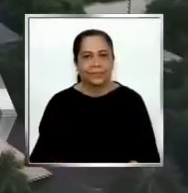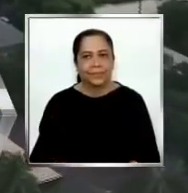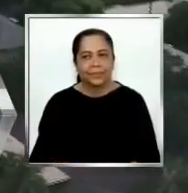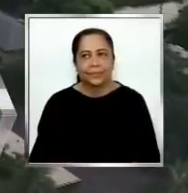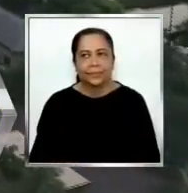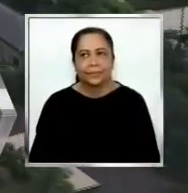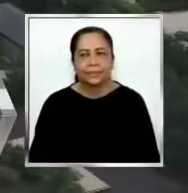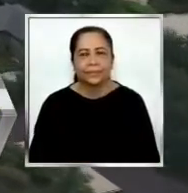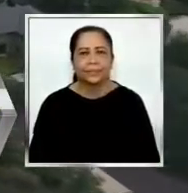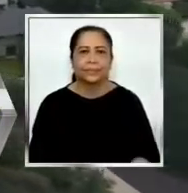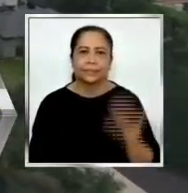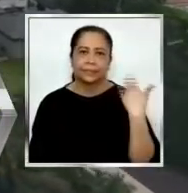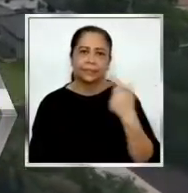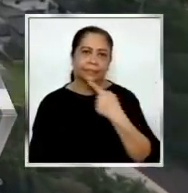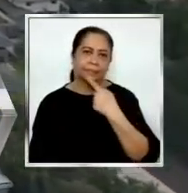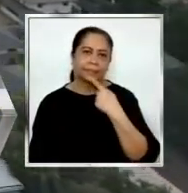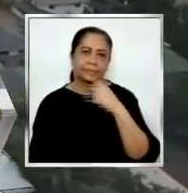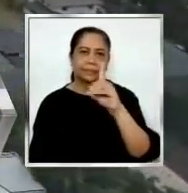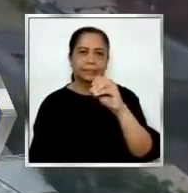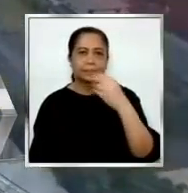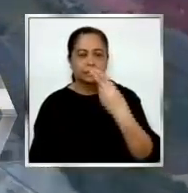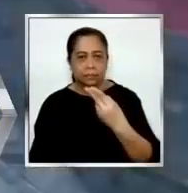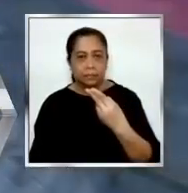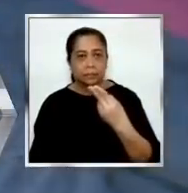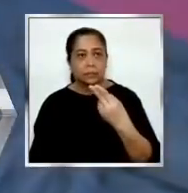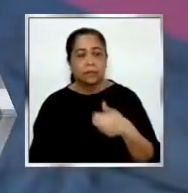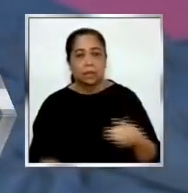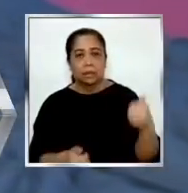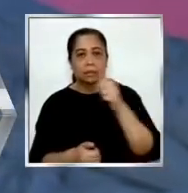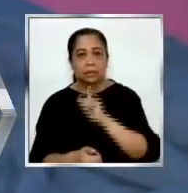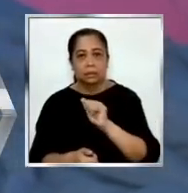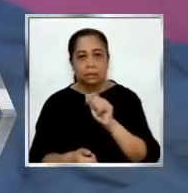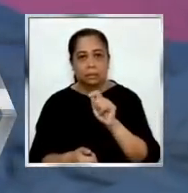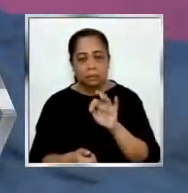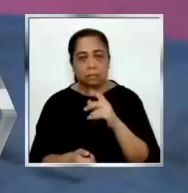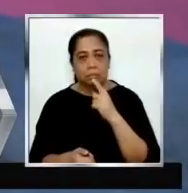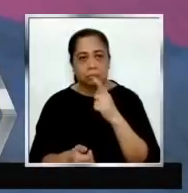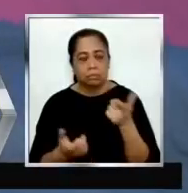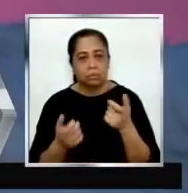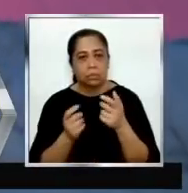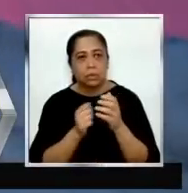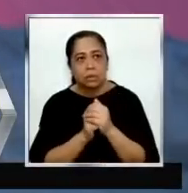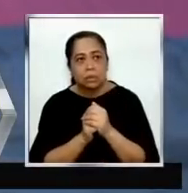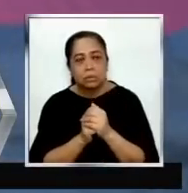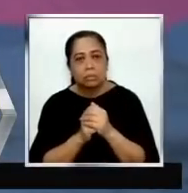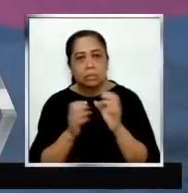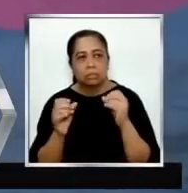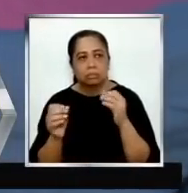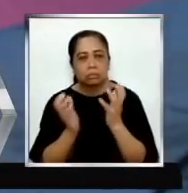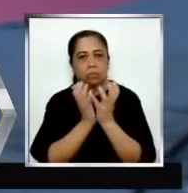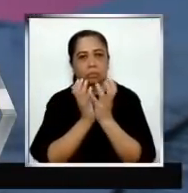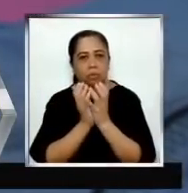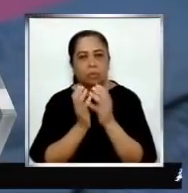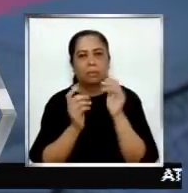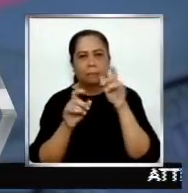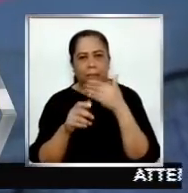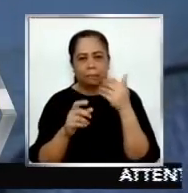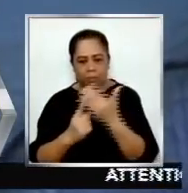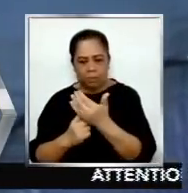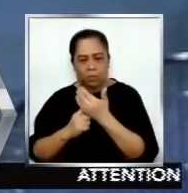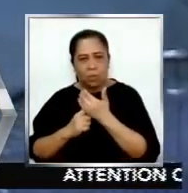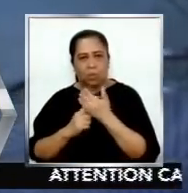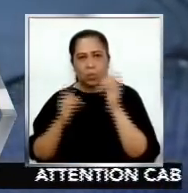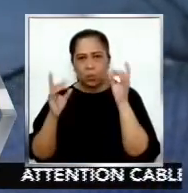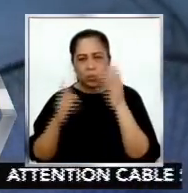Dati pang sinasabi ng DOH at ng National Task Force, isang ugat ng community transmission ang pag-home quarantine ng mga taong may